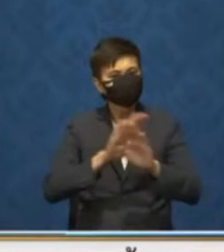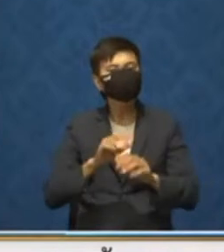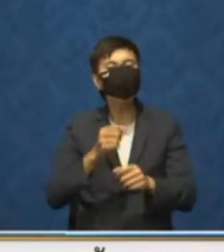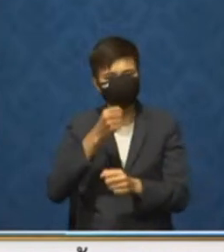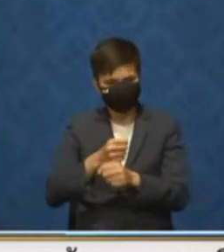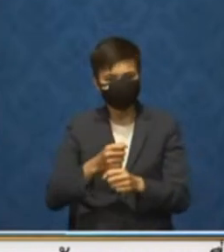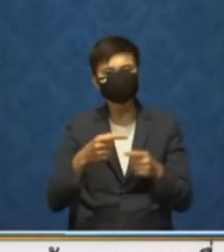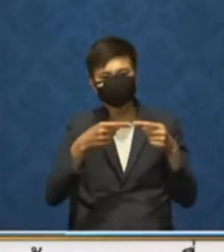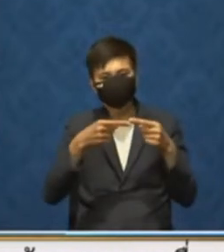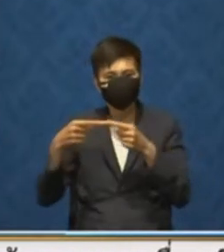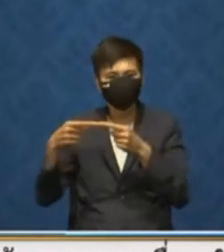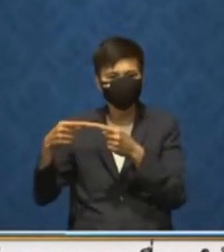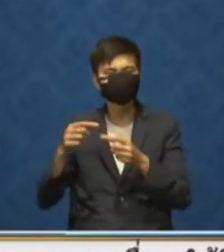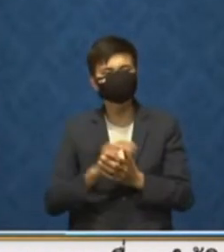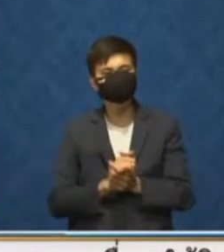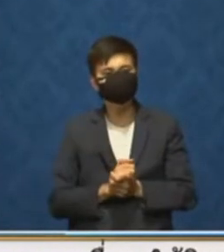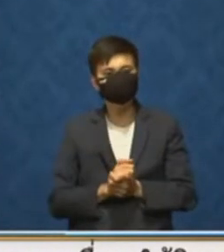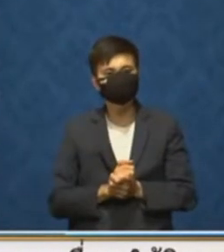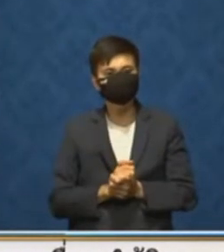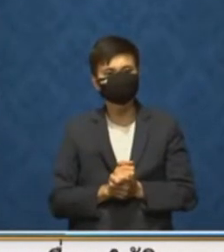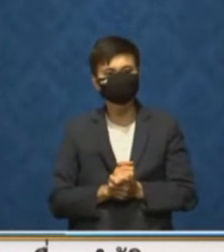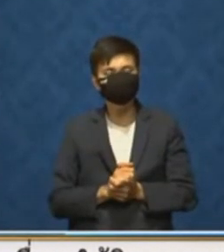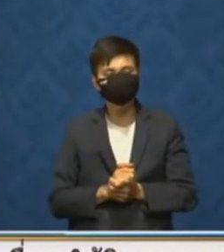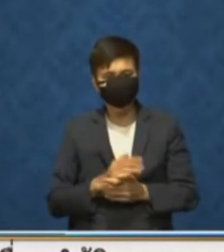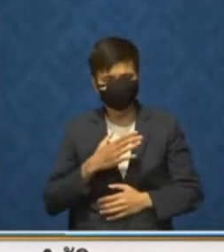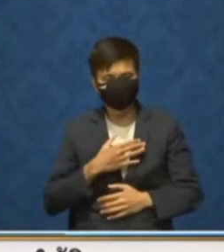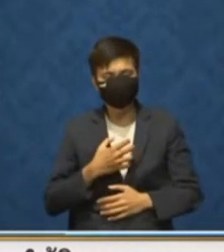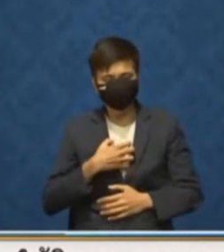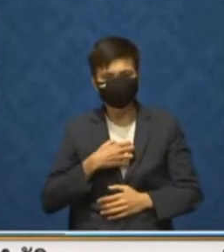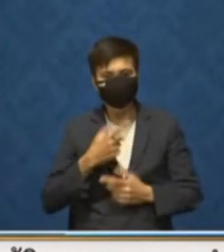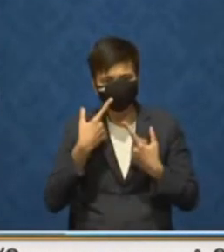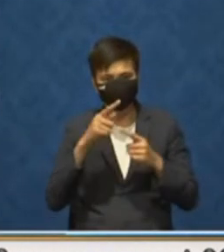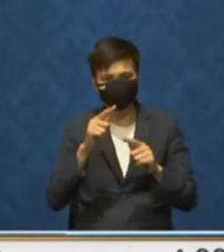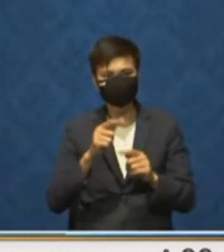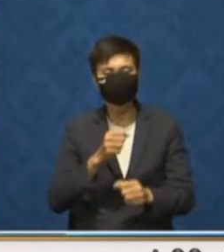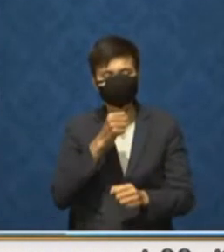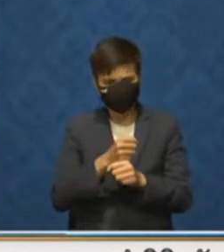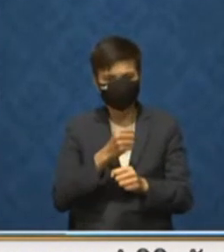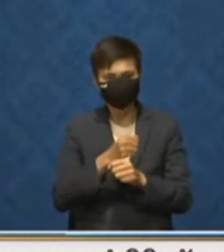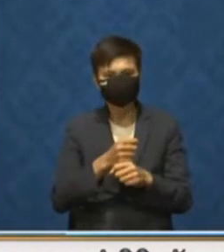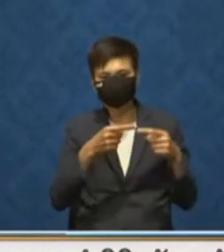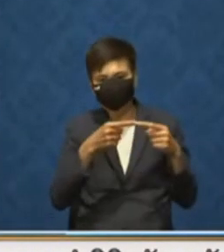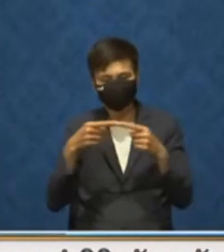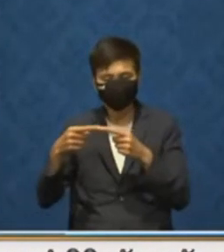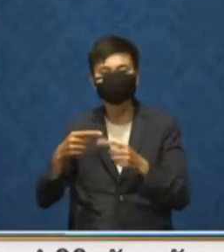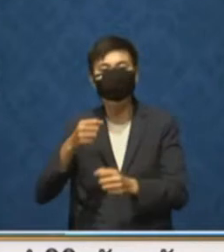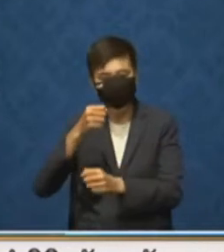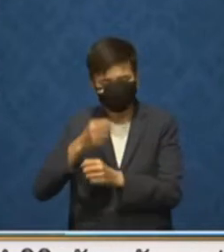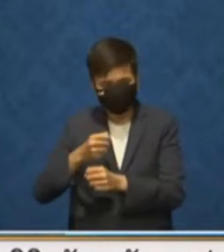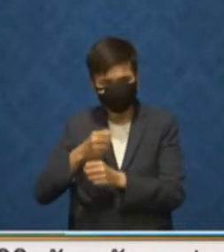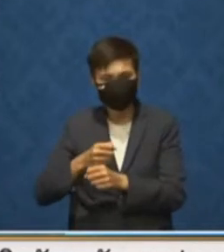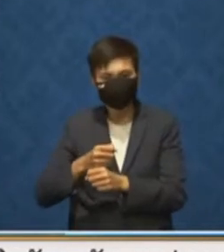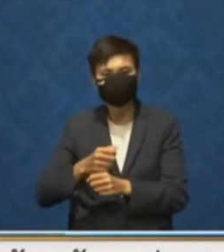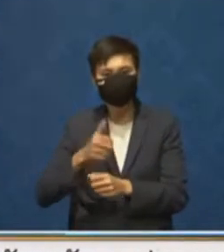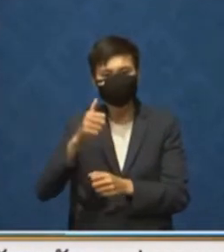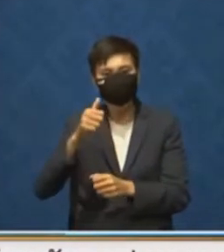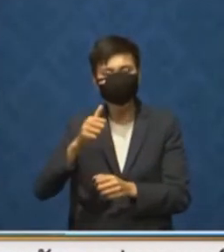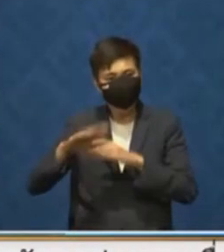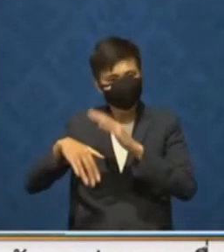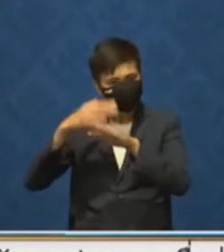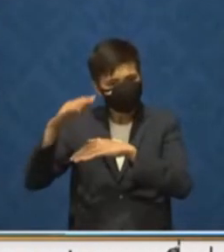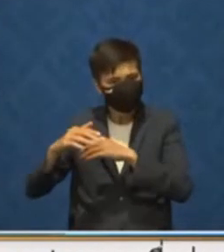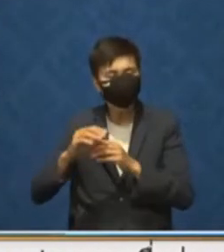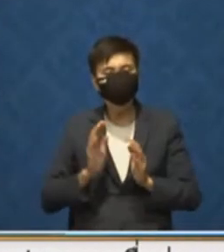ก็จะขอตอบได้จะตอบให้ว่าจะทำต่อไปแล้วก็ทำให้ดียิ่งๆขอบคุณที่บริษัทขอบคุณ